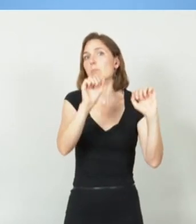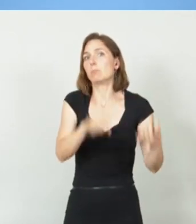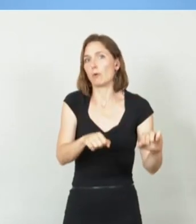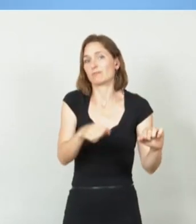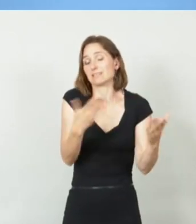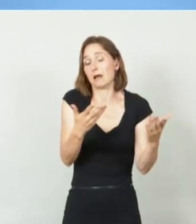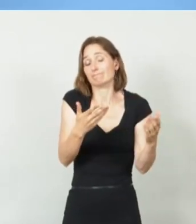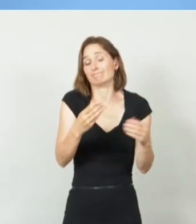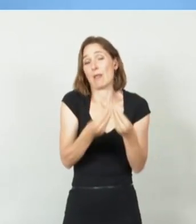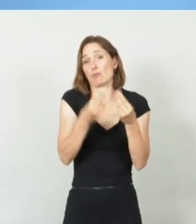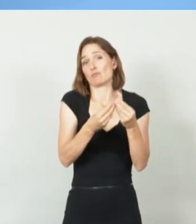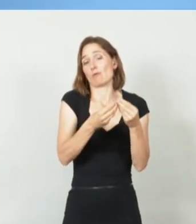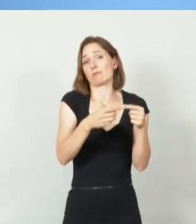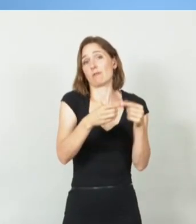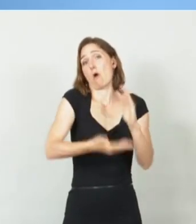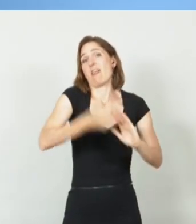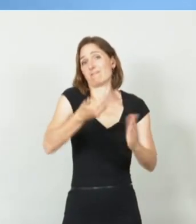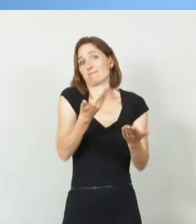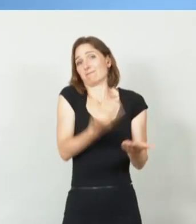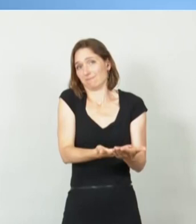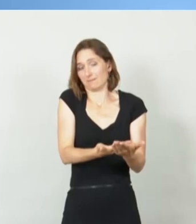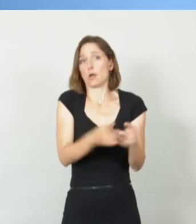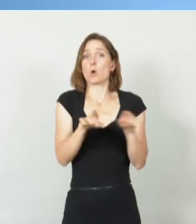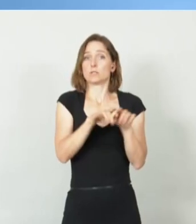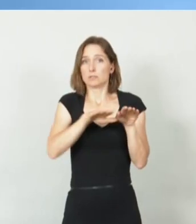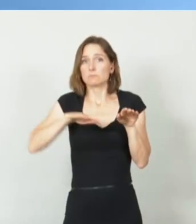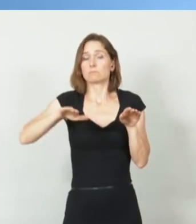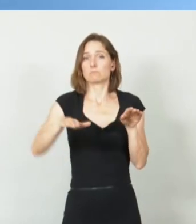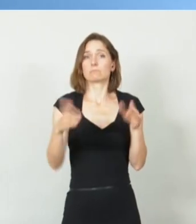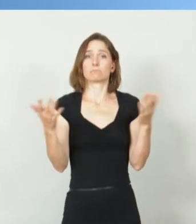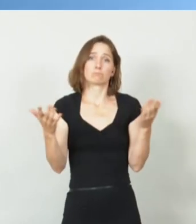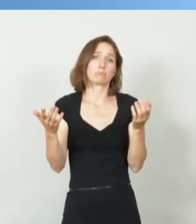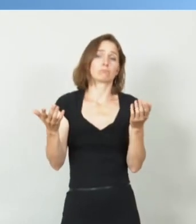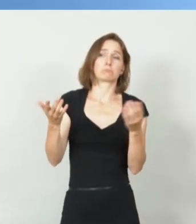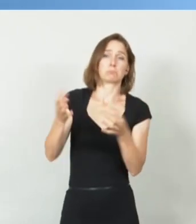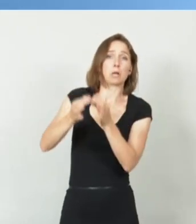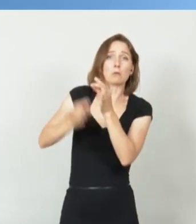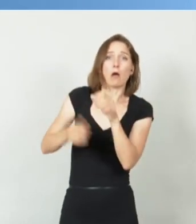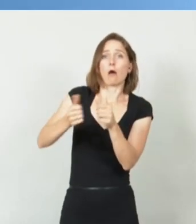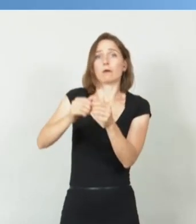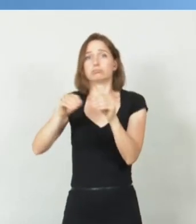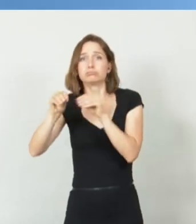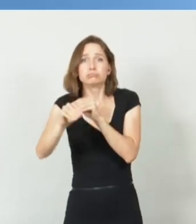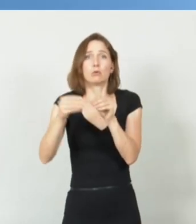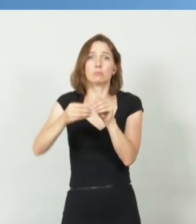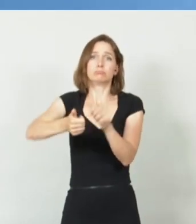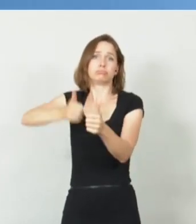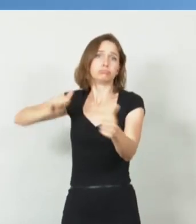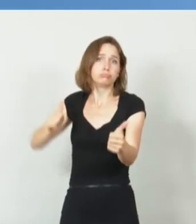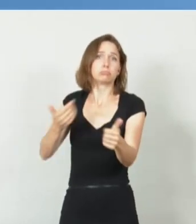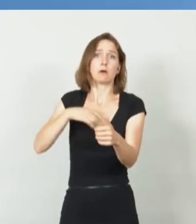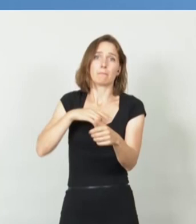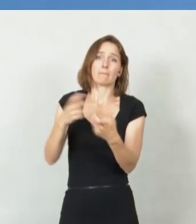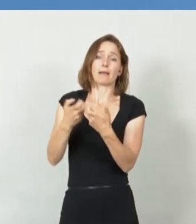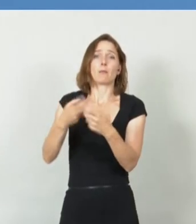et puis des décalages d'opérations notamment les recettes il y a des travaux sur l'Hôtel desiguières Le Fonds de